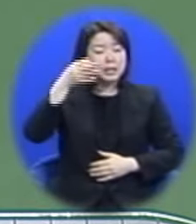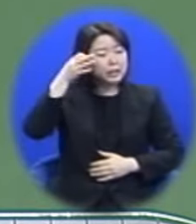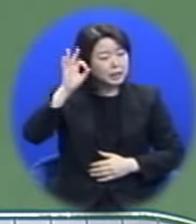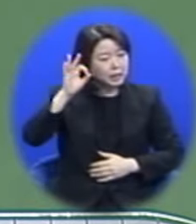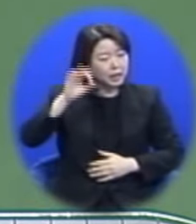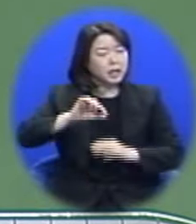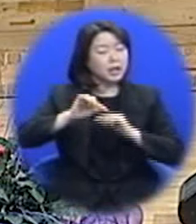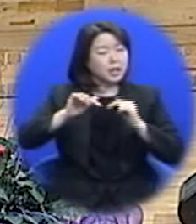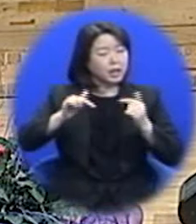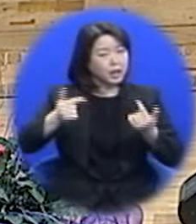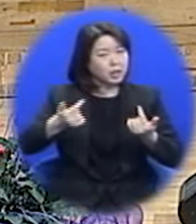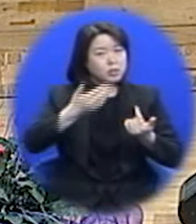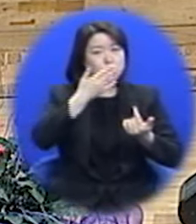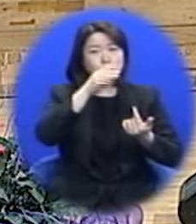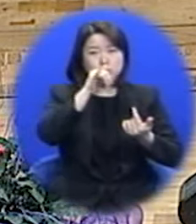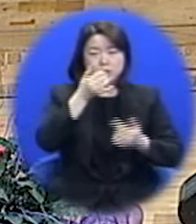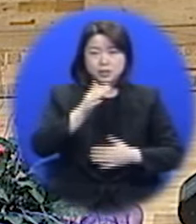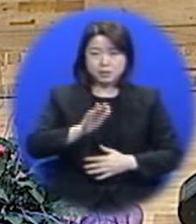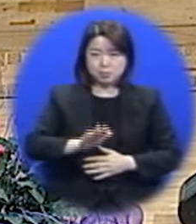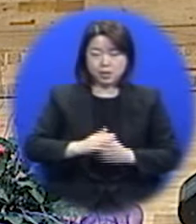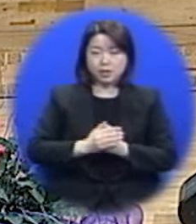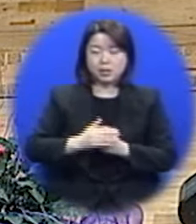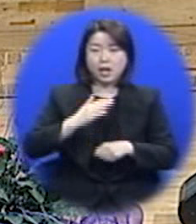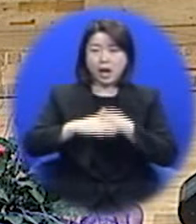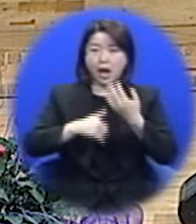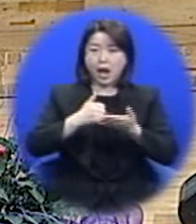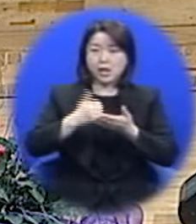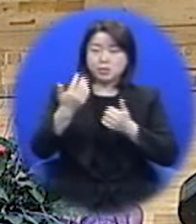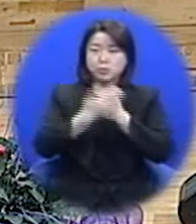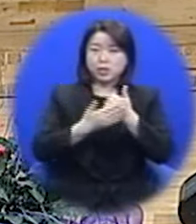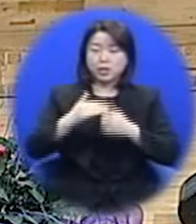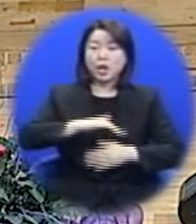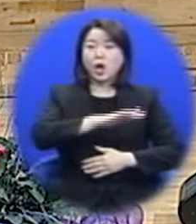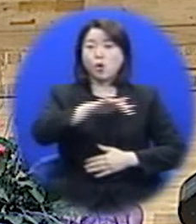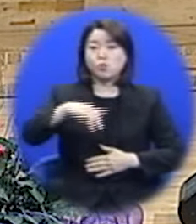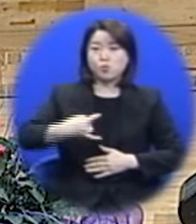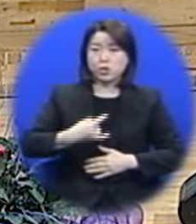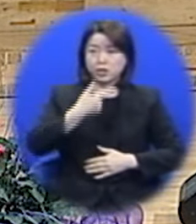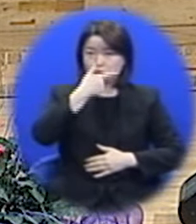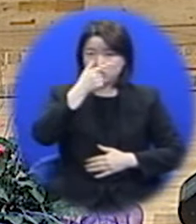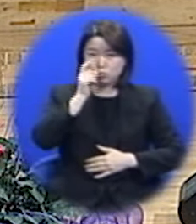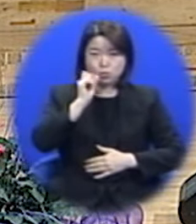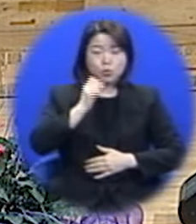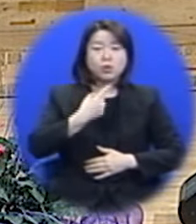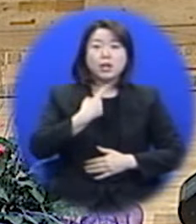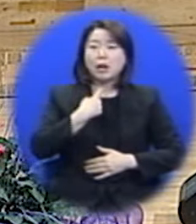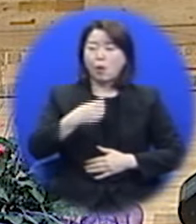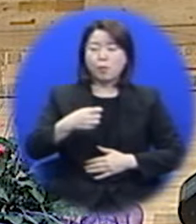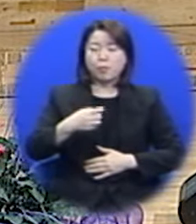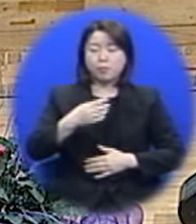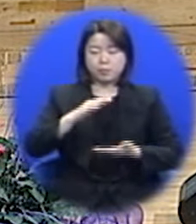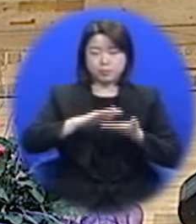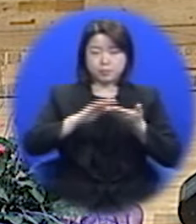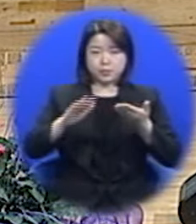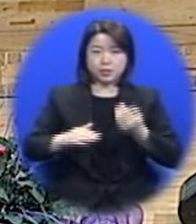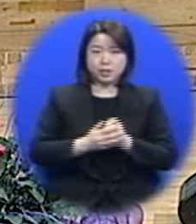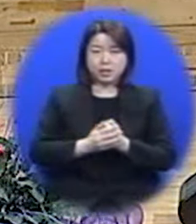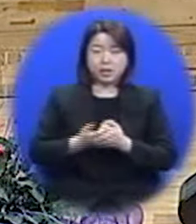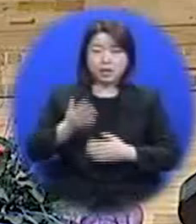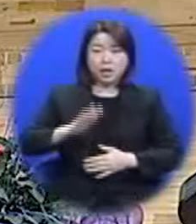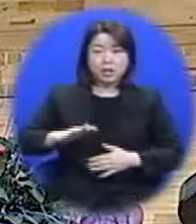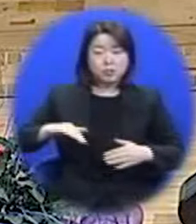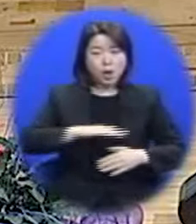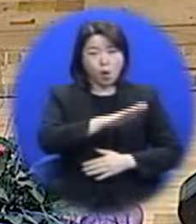못할 수도 있지만 하나님의 은혜가 우리에게 부족했던 적은 한 번도 없습니다. 그러므로 우리는 언제나